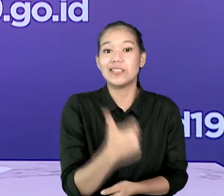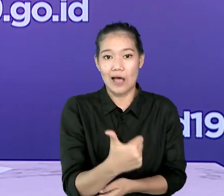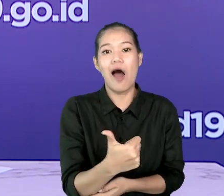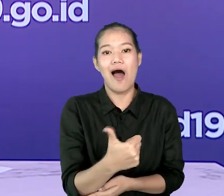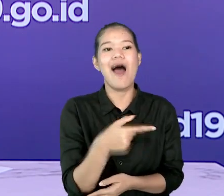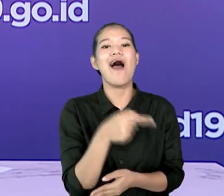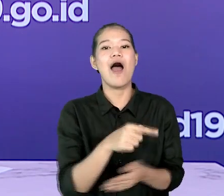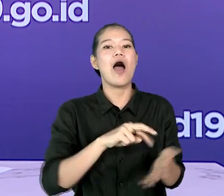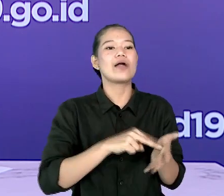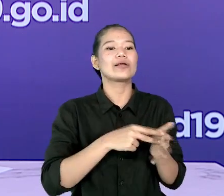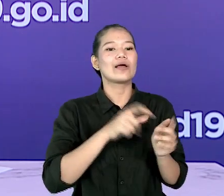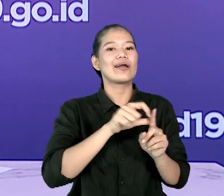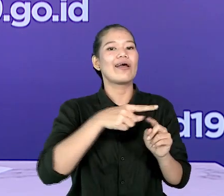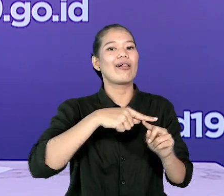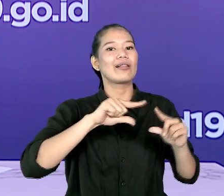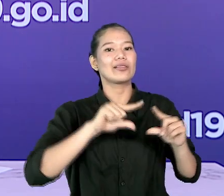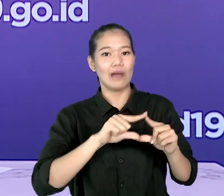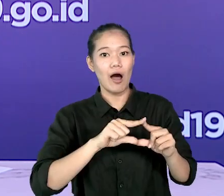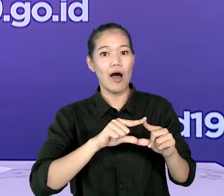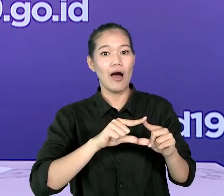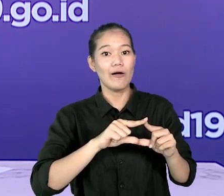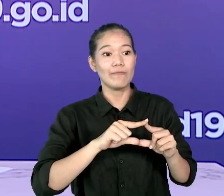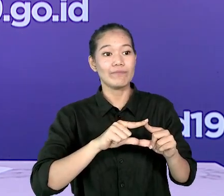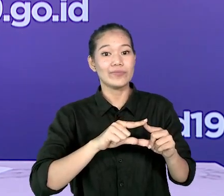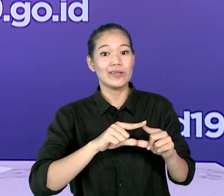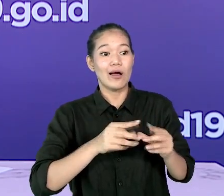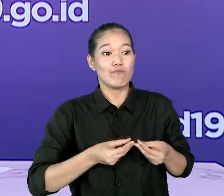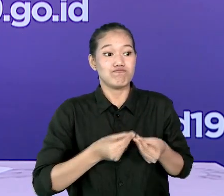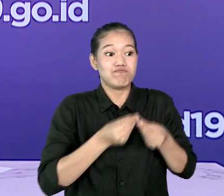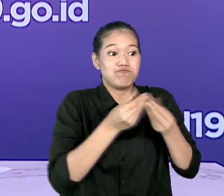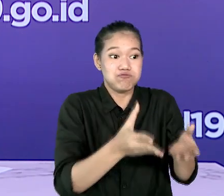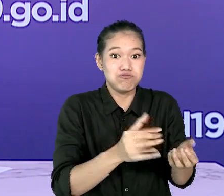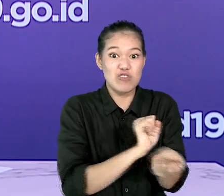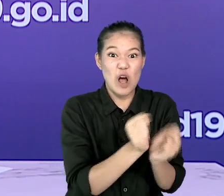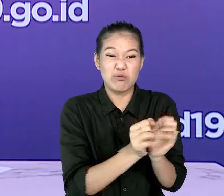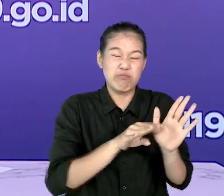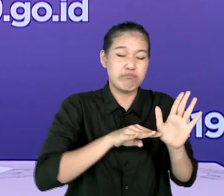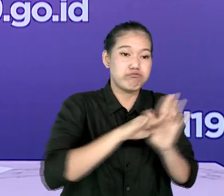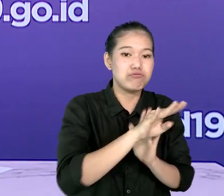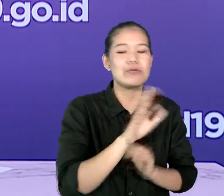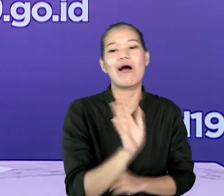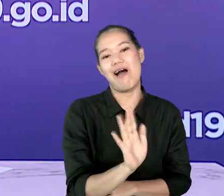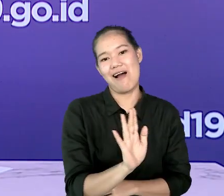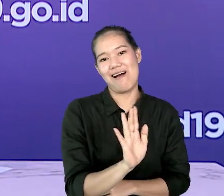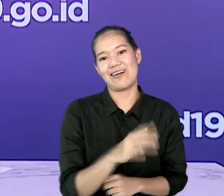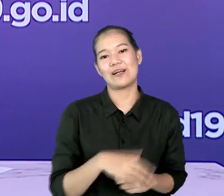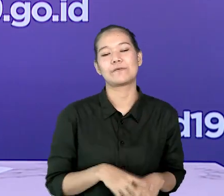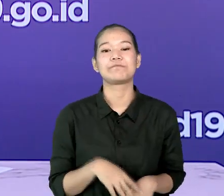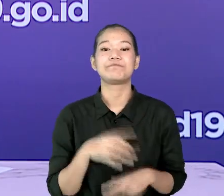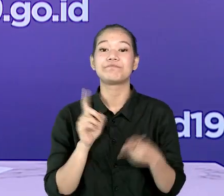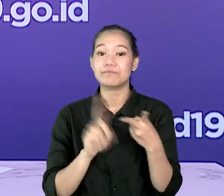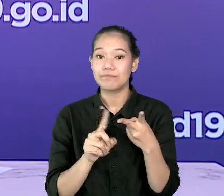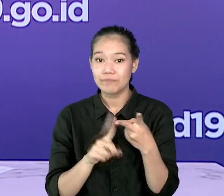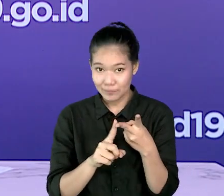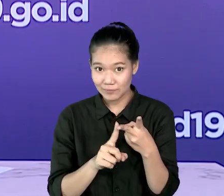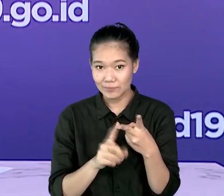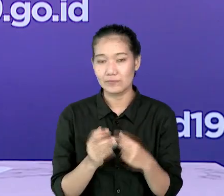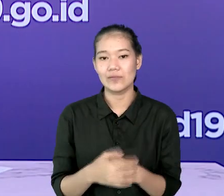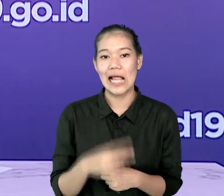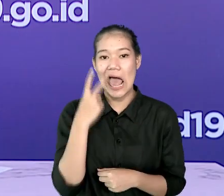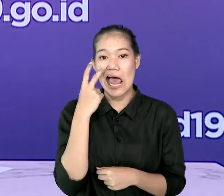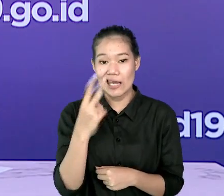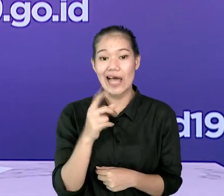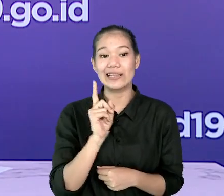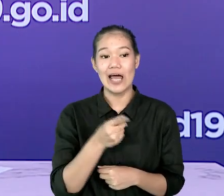mutasi varian tidak akan menyebabkan lonjakan kasus yang terlalu signifikan. Kedua, dengan melihat